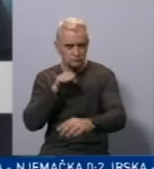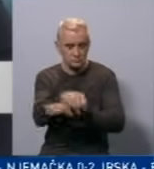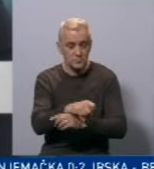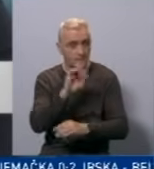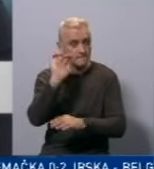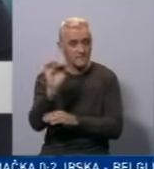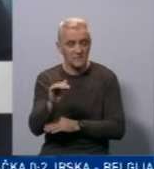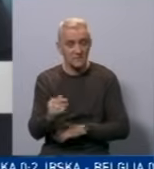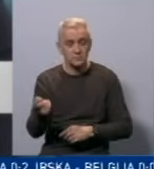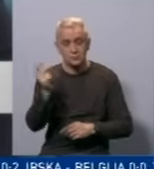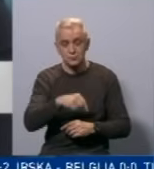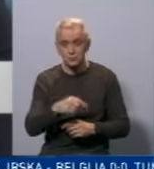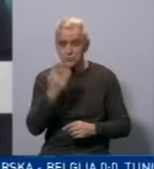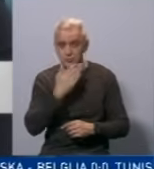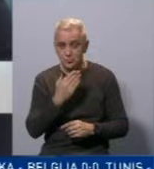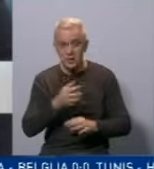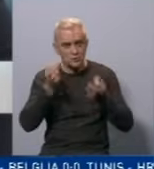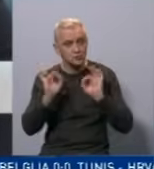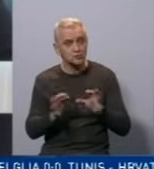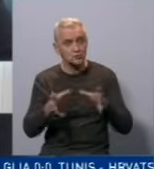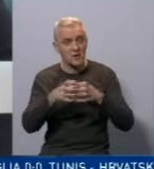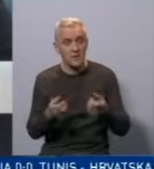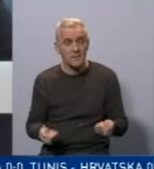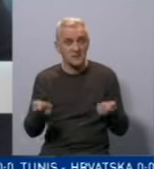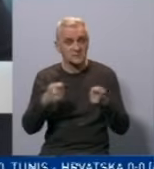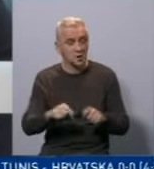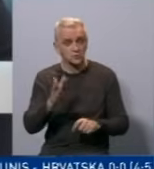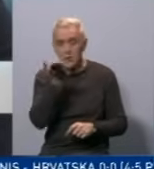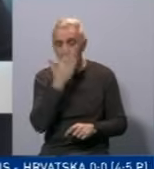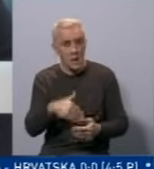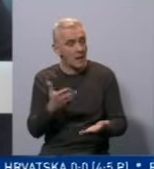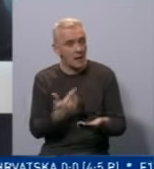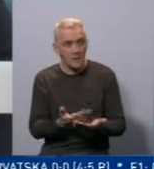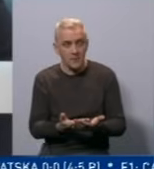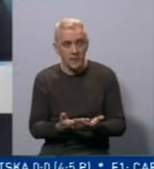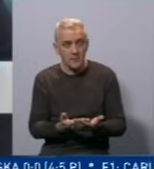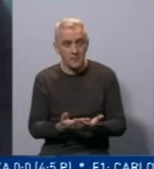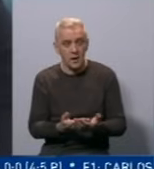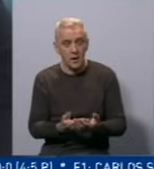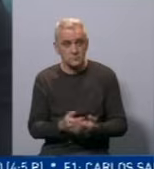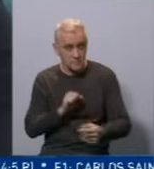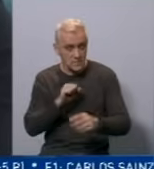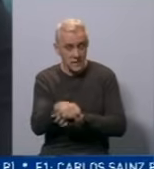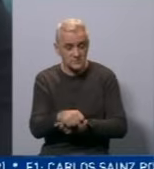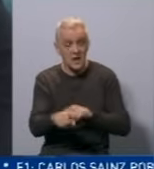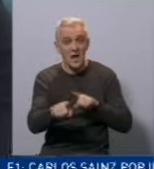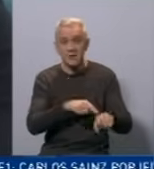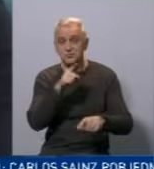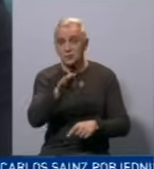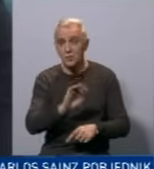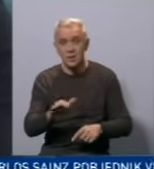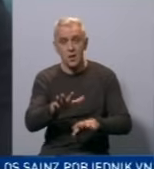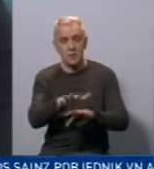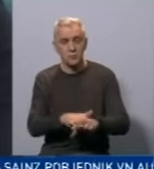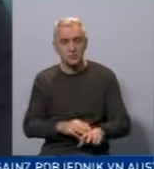stigao odgovor od škole da je stručni tim zaključio da nema elemenata vršnjačkog nasilja, a istovremeno se protiv tog istog djeteta